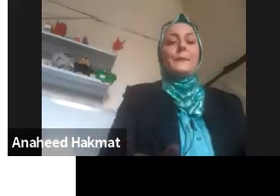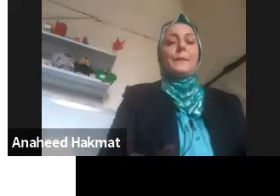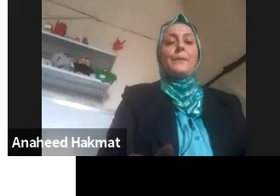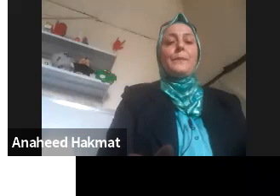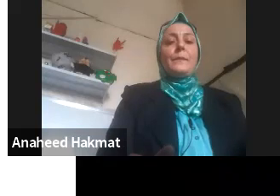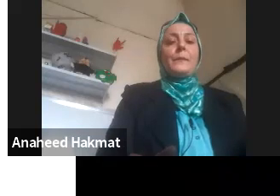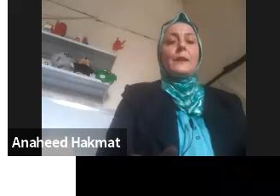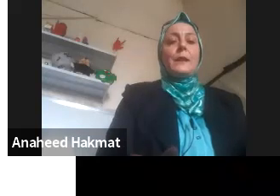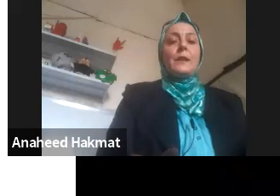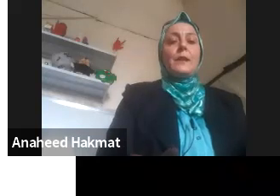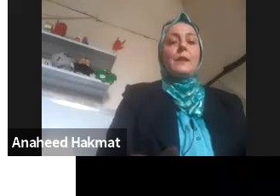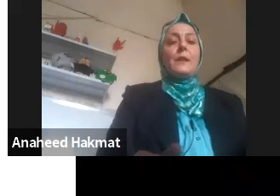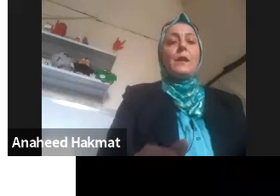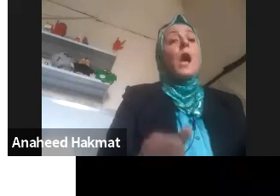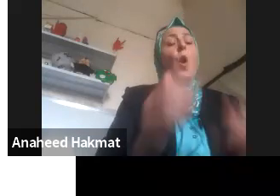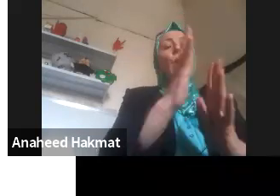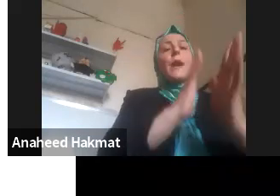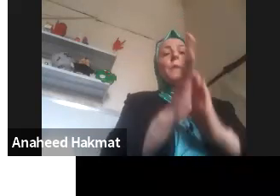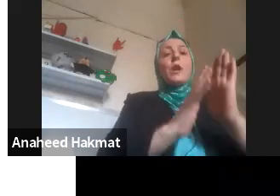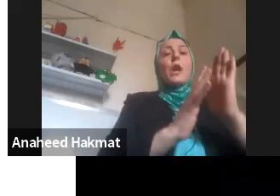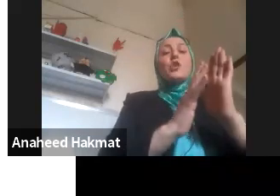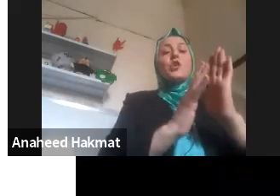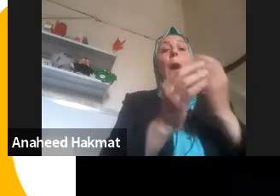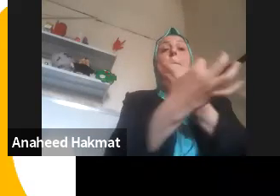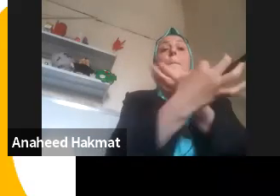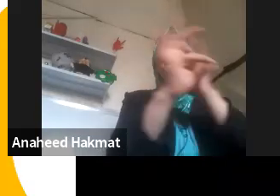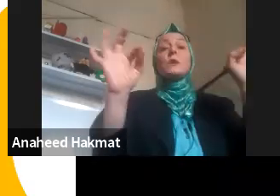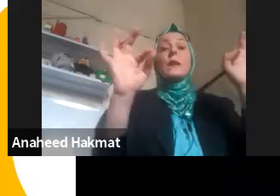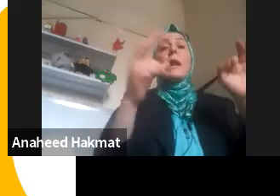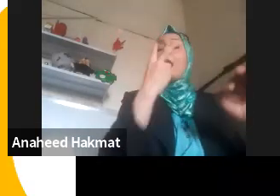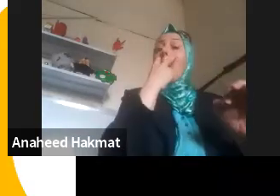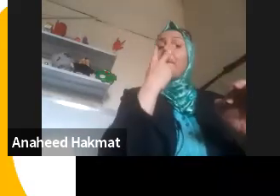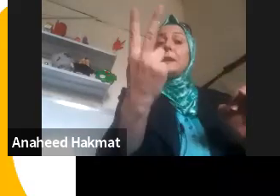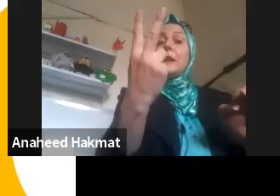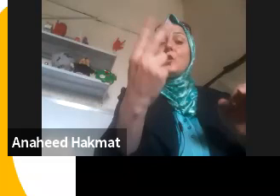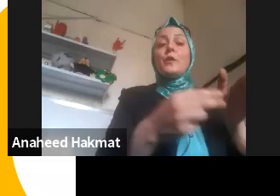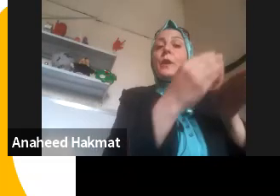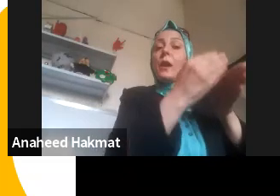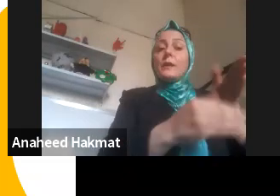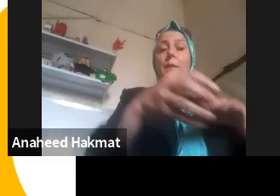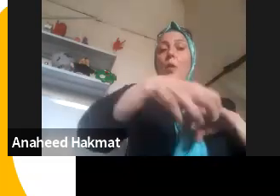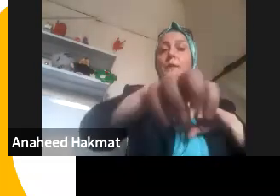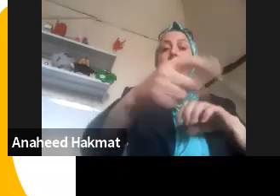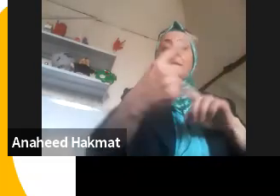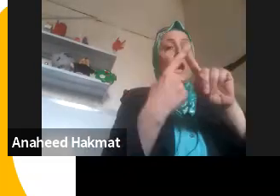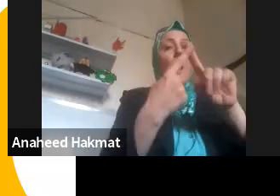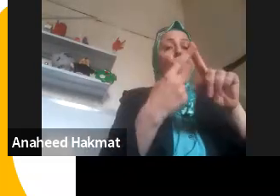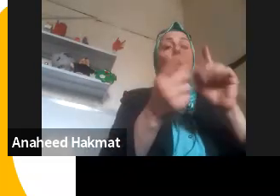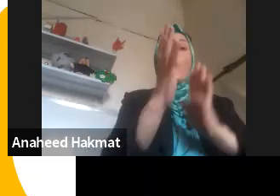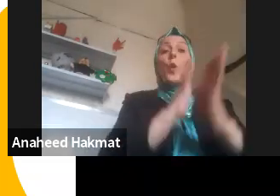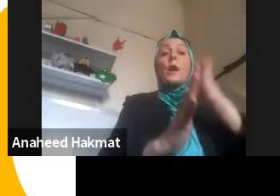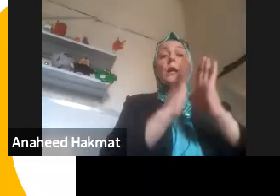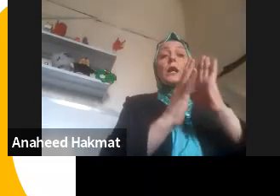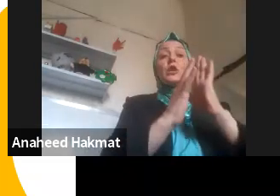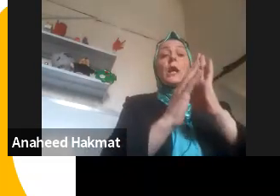قائمة المراجعة المتكاملة اللي هو بدنا نشوف هلأ القسم الأول اللي هو قائمة المراجعة المتكاملة للعودة الآمنة